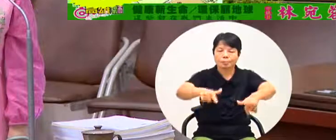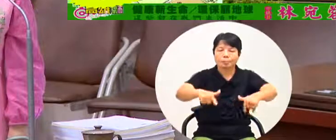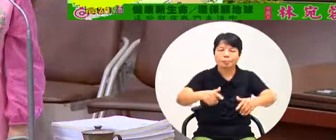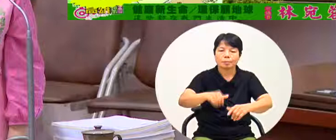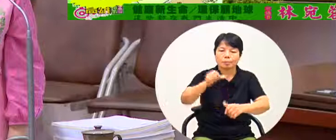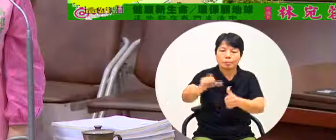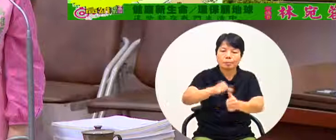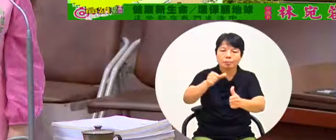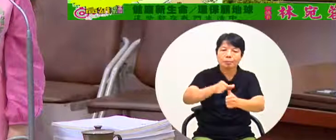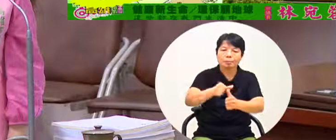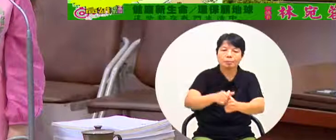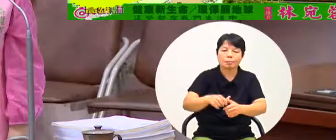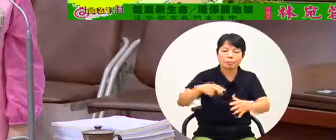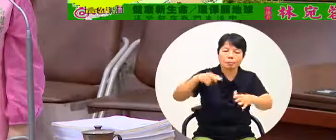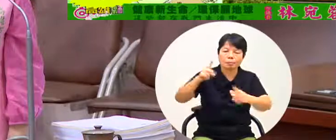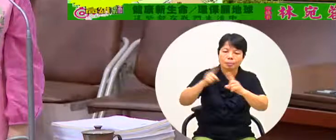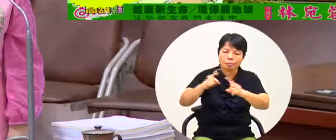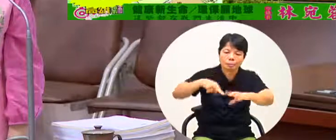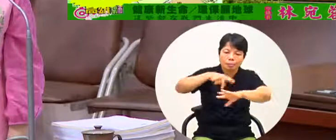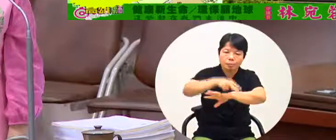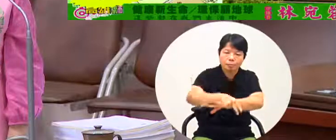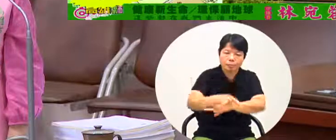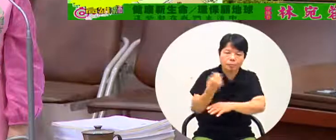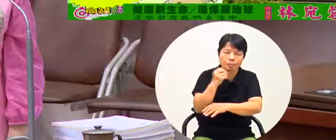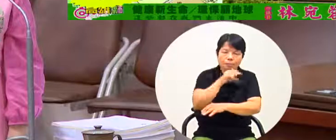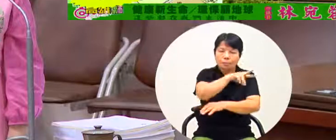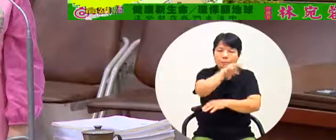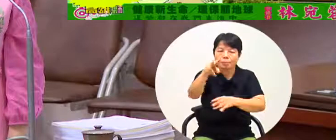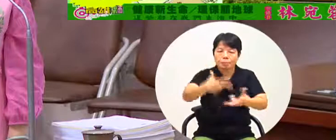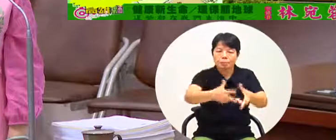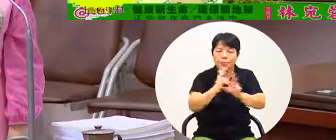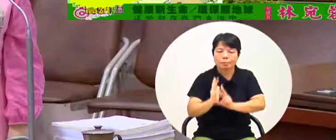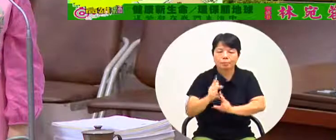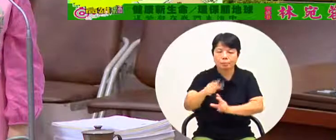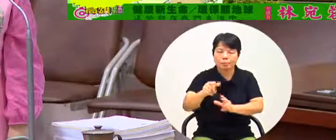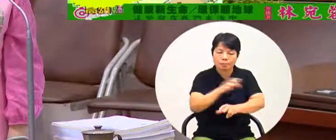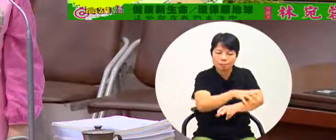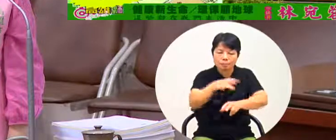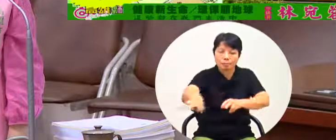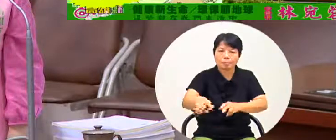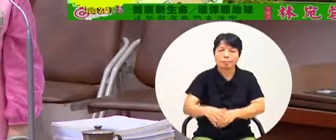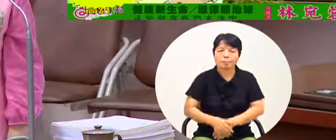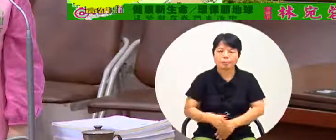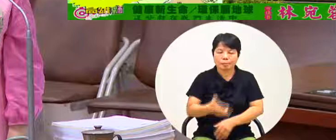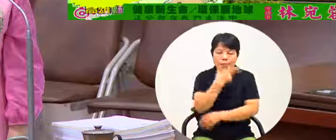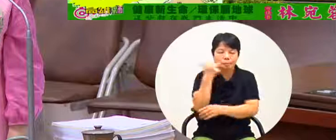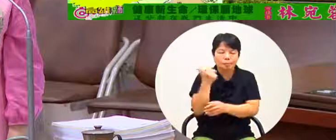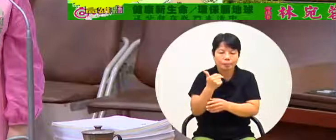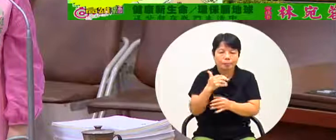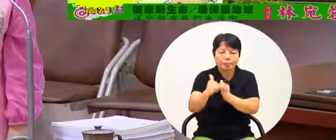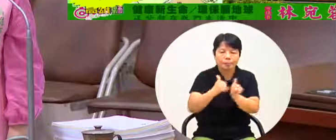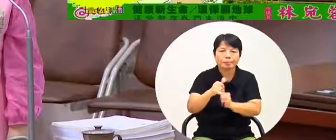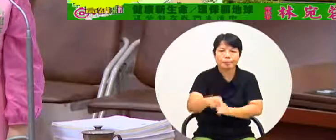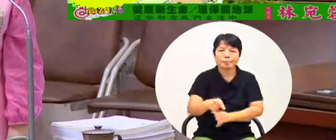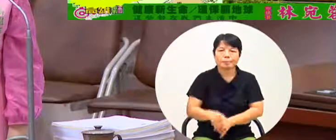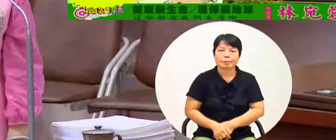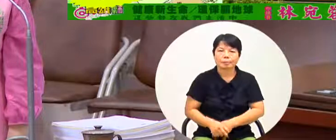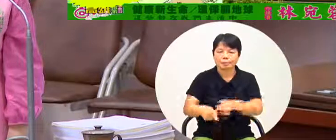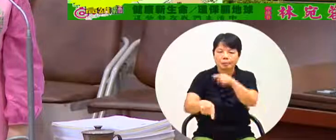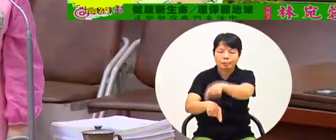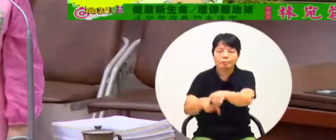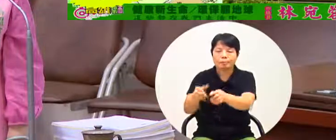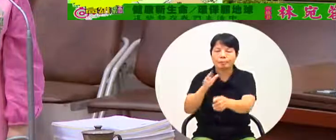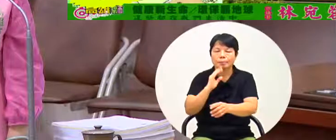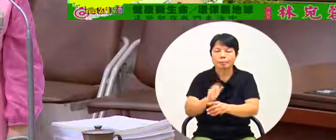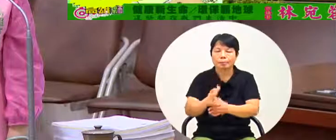这两边呢、啊，两边要更便民，这边好、哦、是凯旺街啊，啊凯旺街